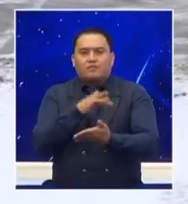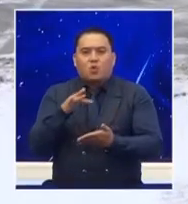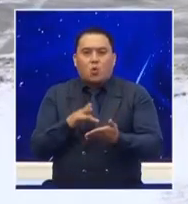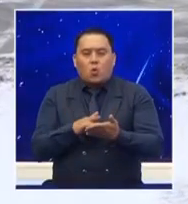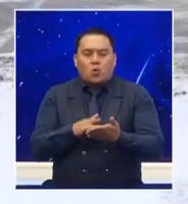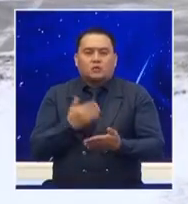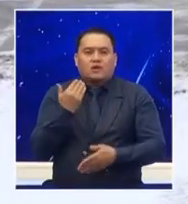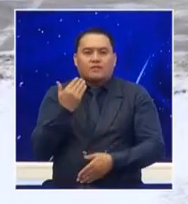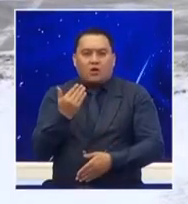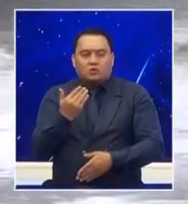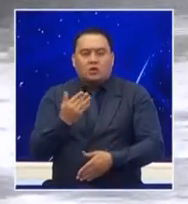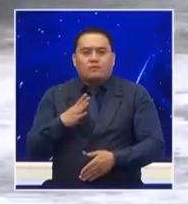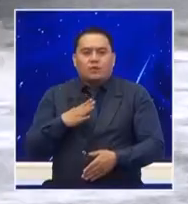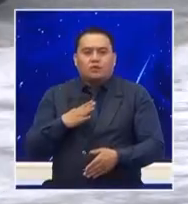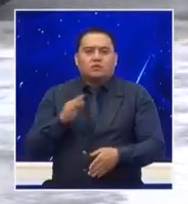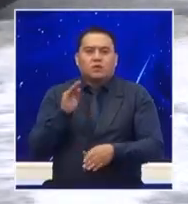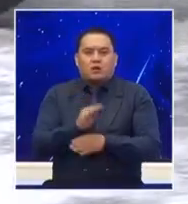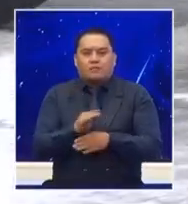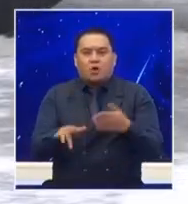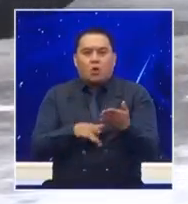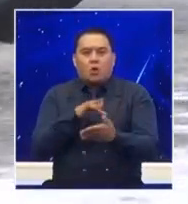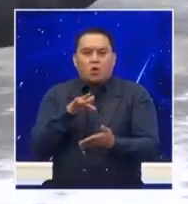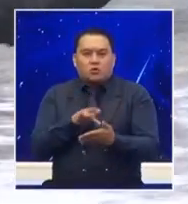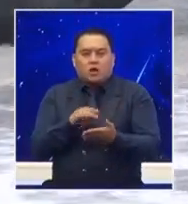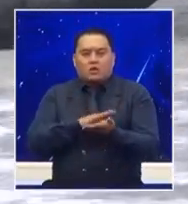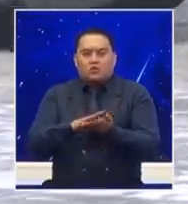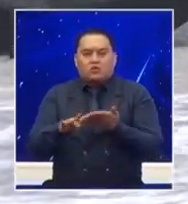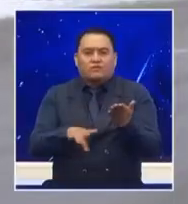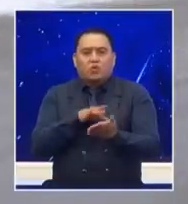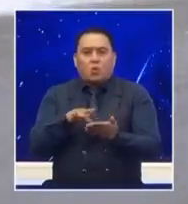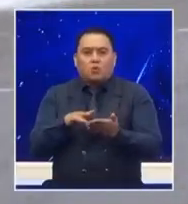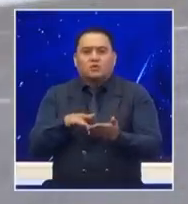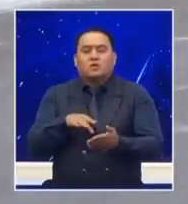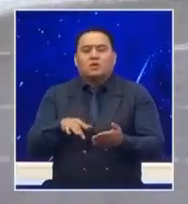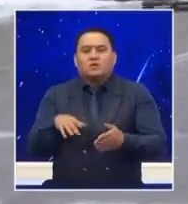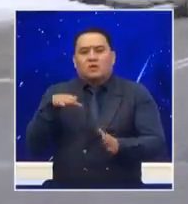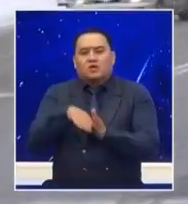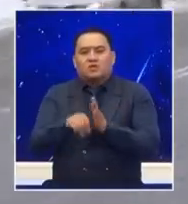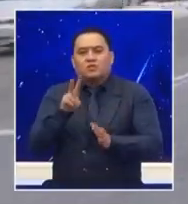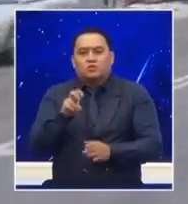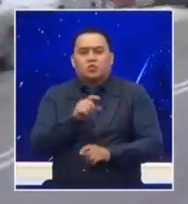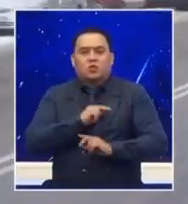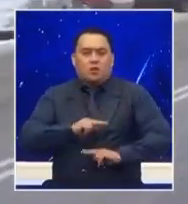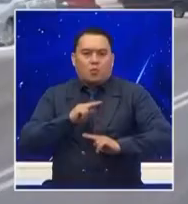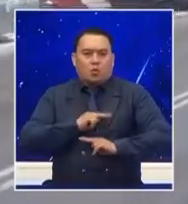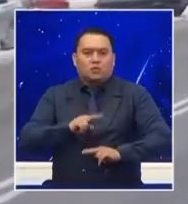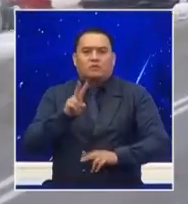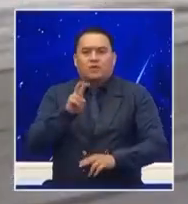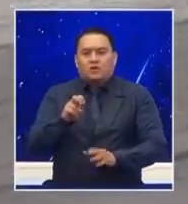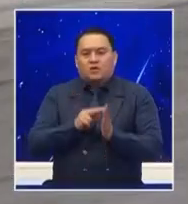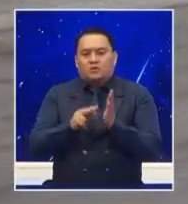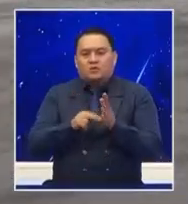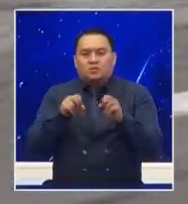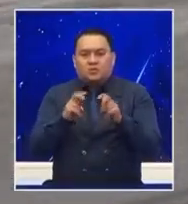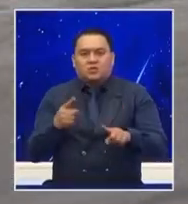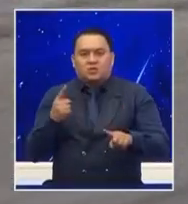его часть, а с недавних пор еще и за коттеджный городок. Для очистки города от снега задействованы более 200 рабочих и около 80 единиц